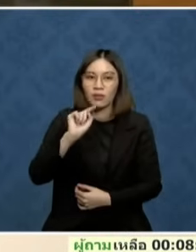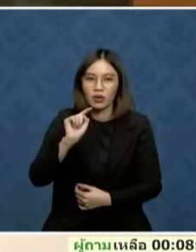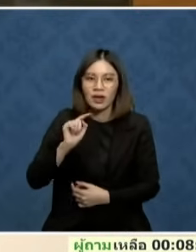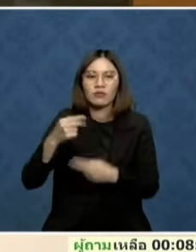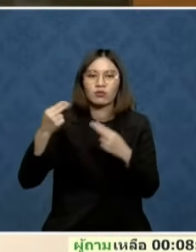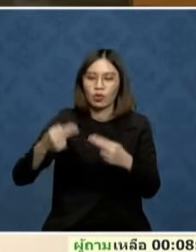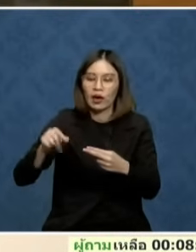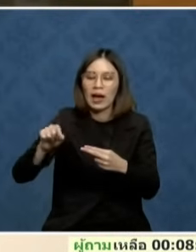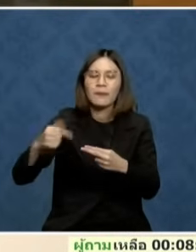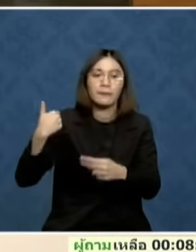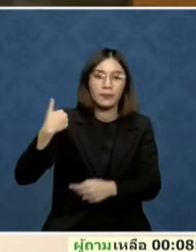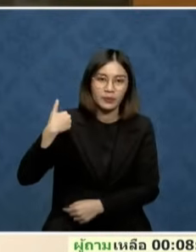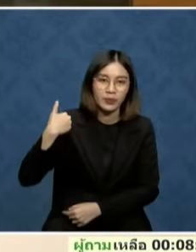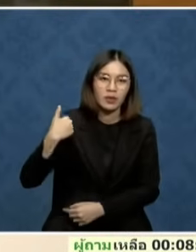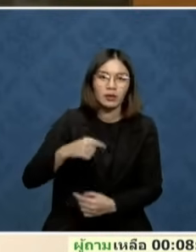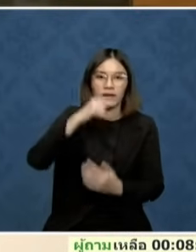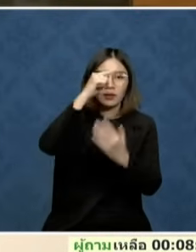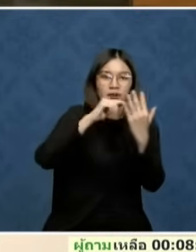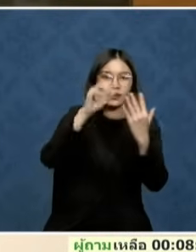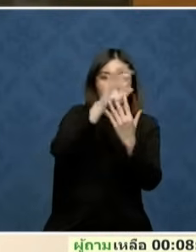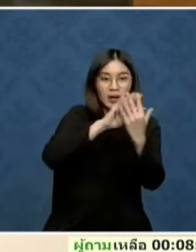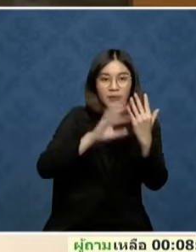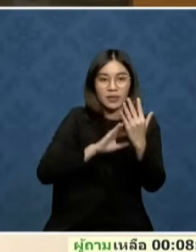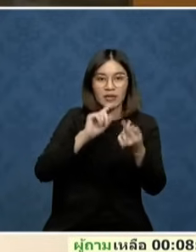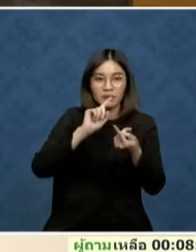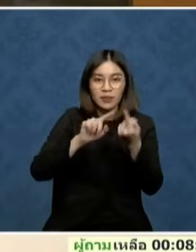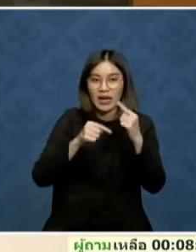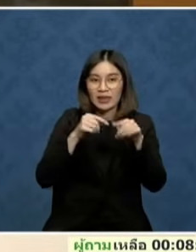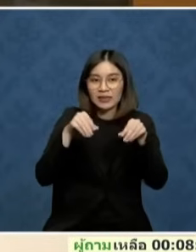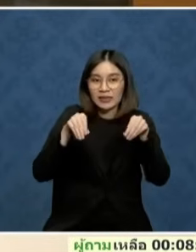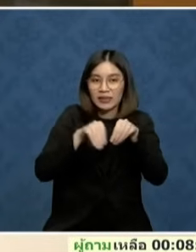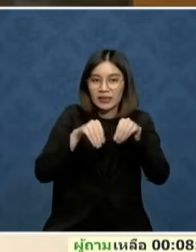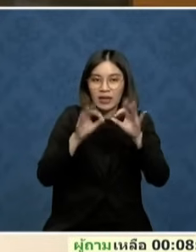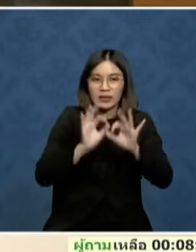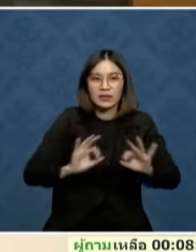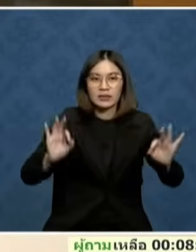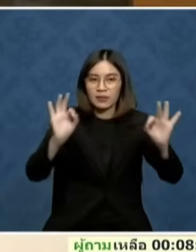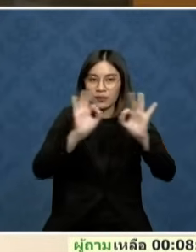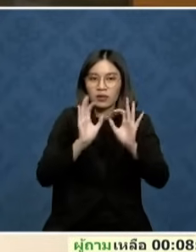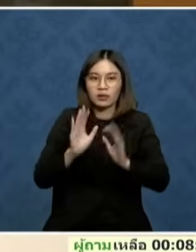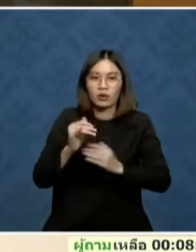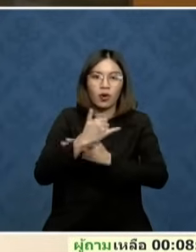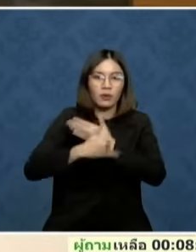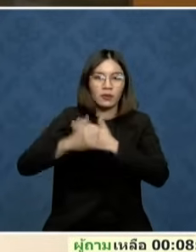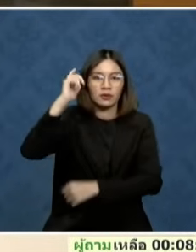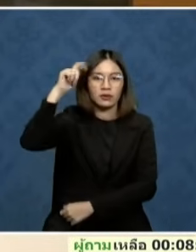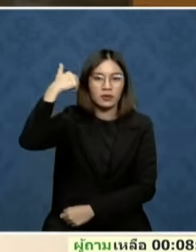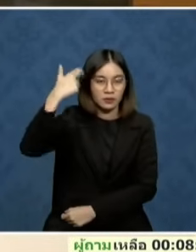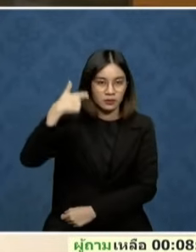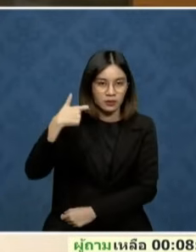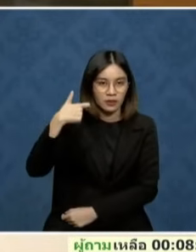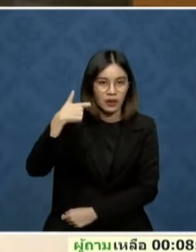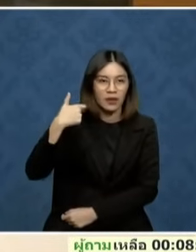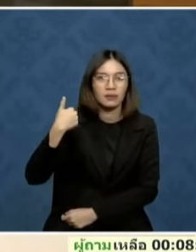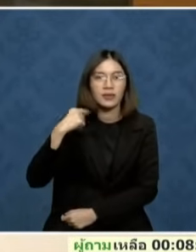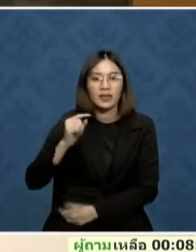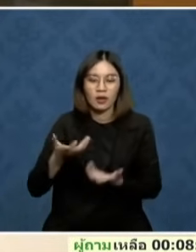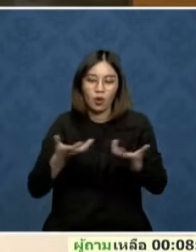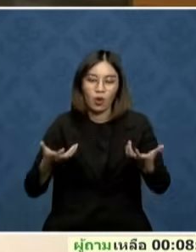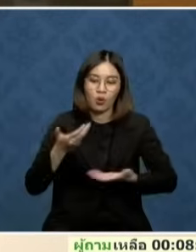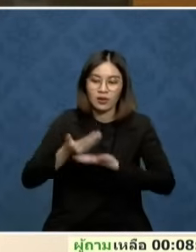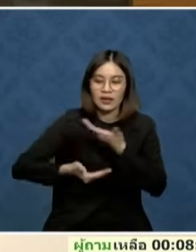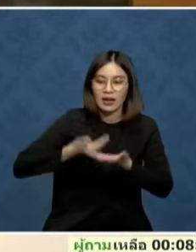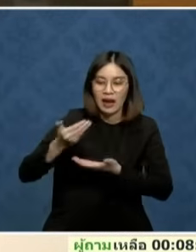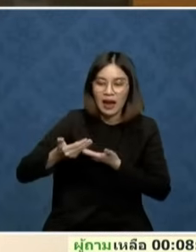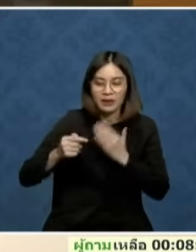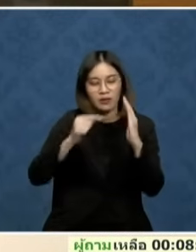ที่เกิดขึ้นประเทศไทยเป็นประเทศเพื่อนบ้านที่สำคัญของเมียนมามีการค้าขายติ